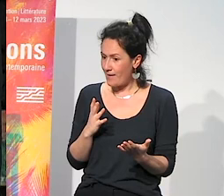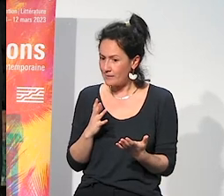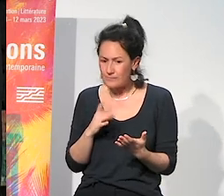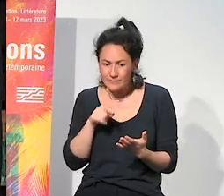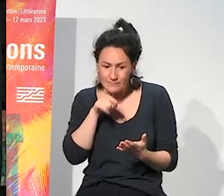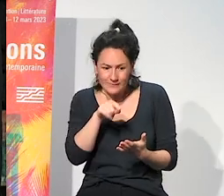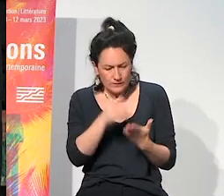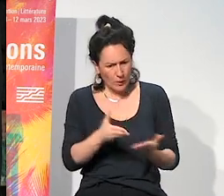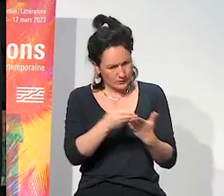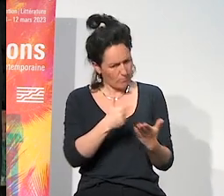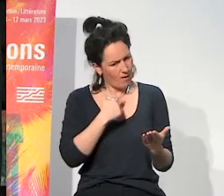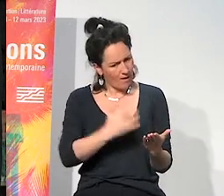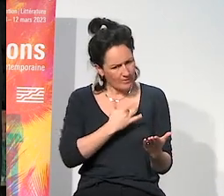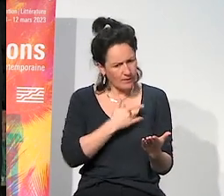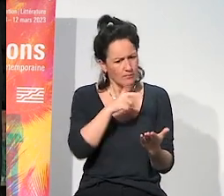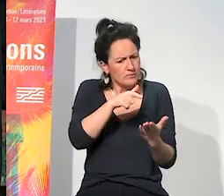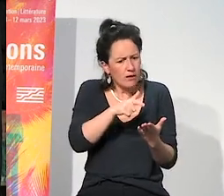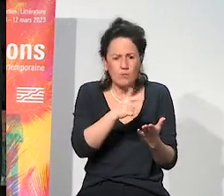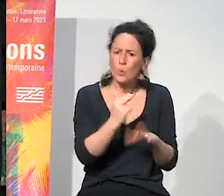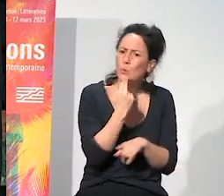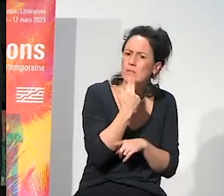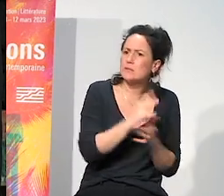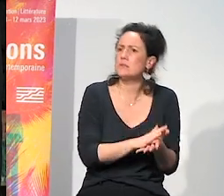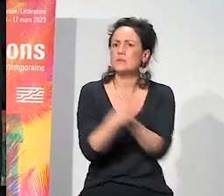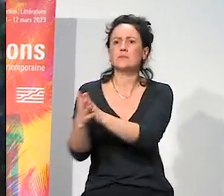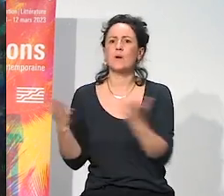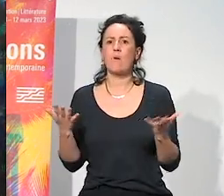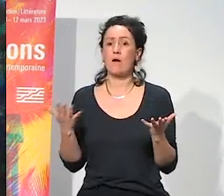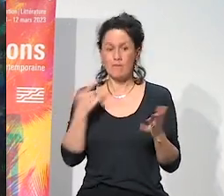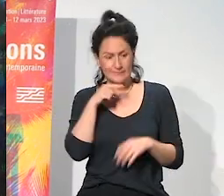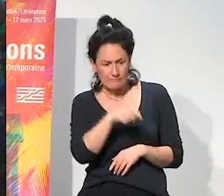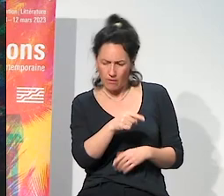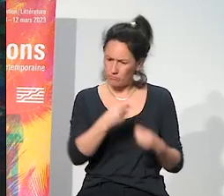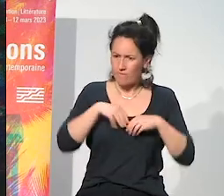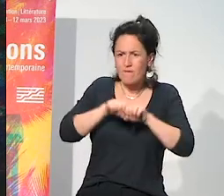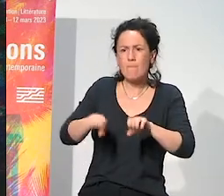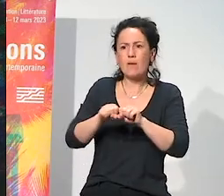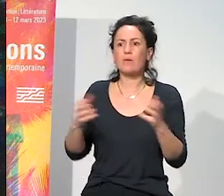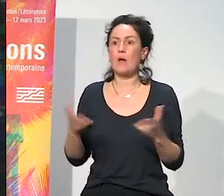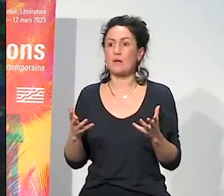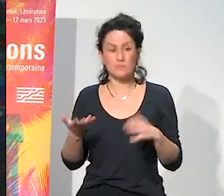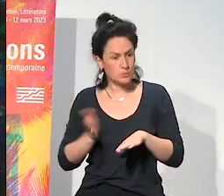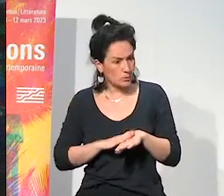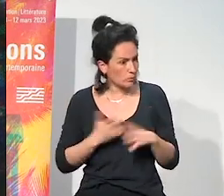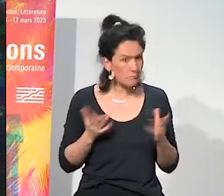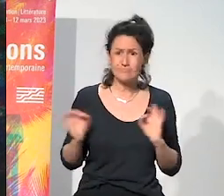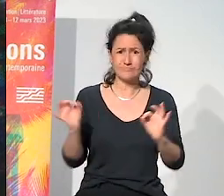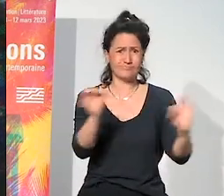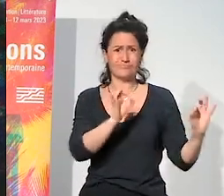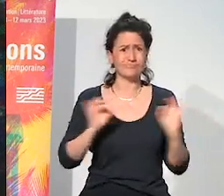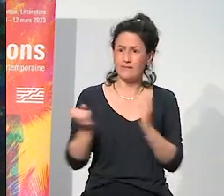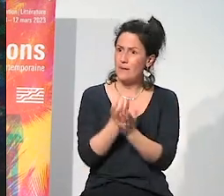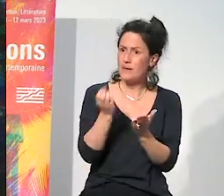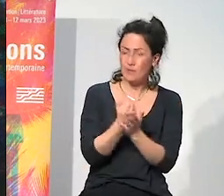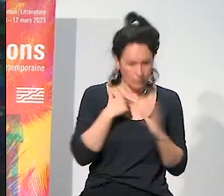m'intéresse, mais il y a surtout ce qu'on en fait. Qu'est-ce qu'on fabrique avec, en fait. Là, le fait que ça soit nulle part, encore une fois,